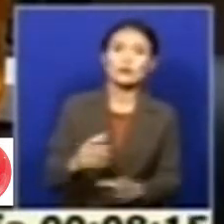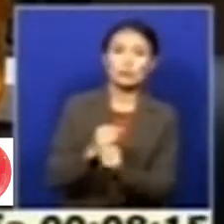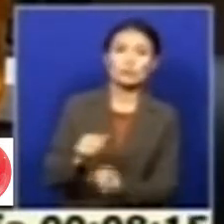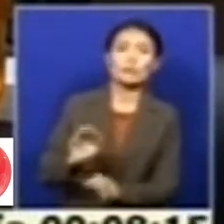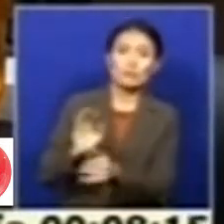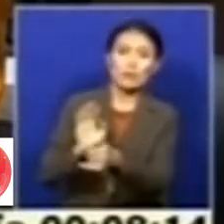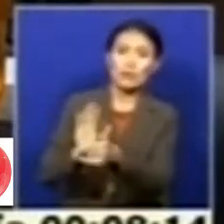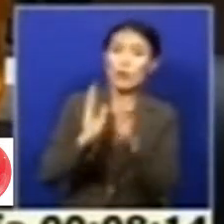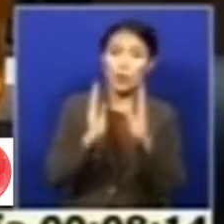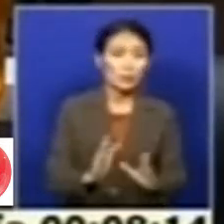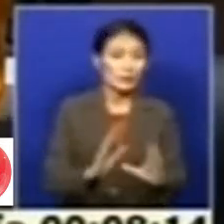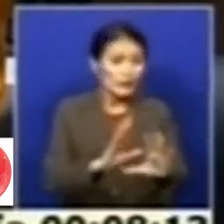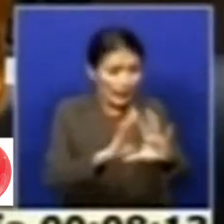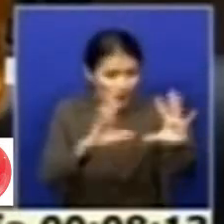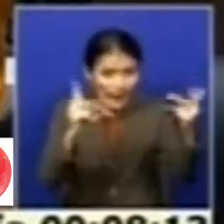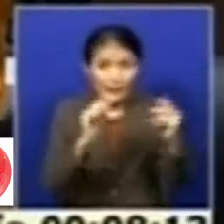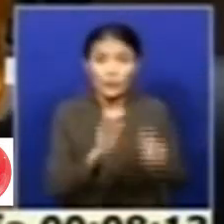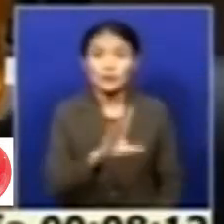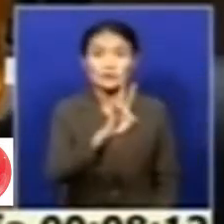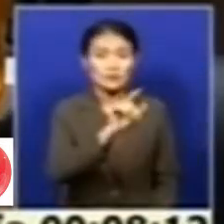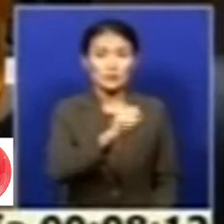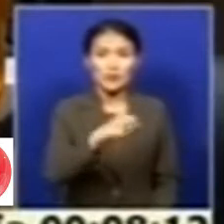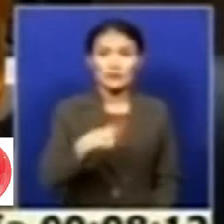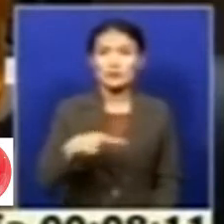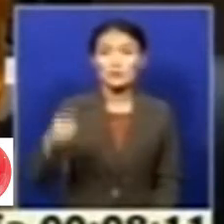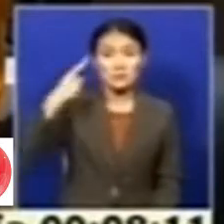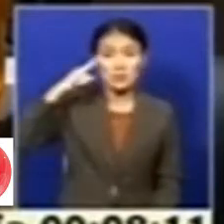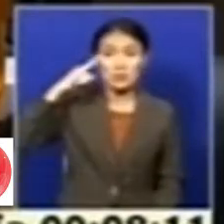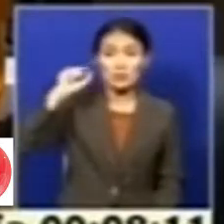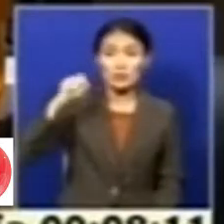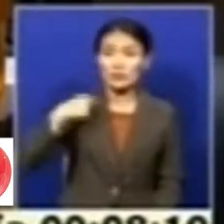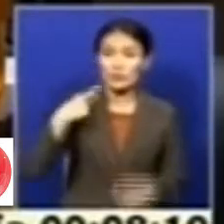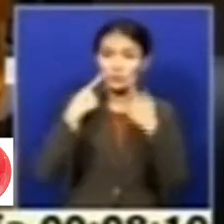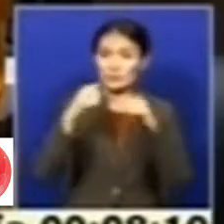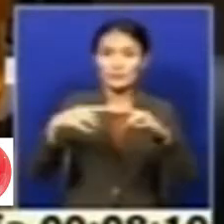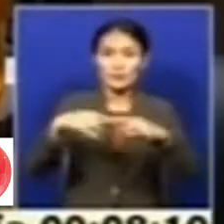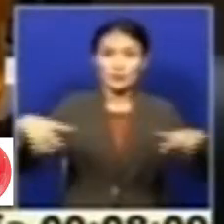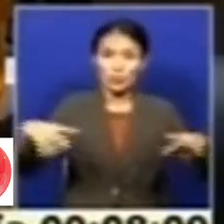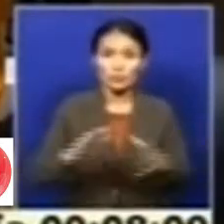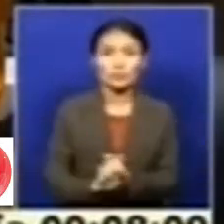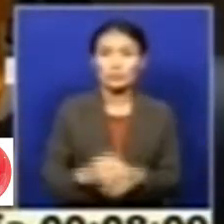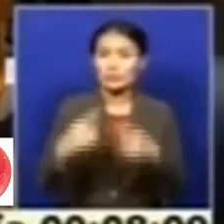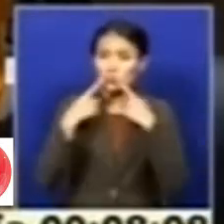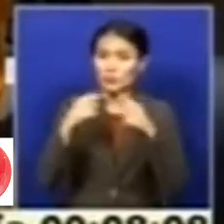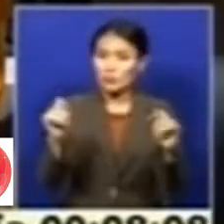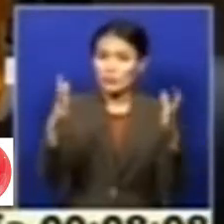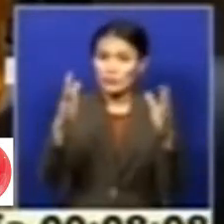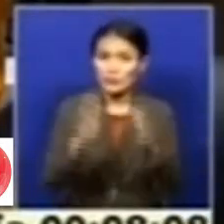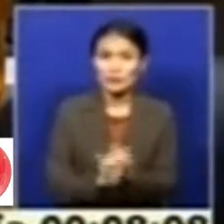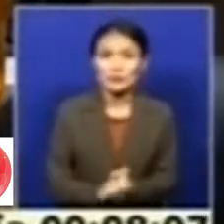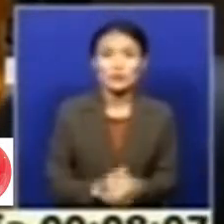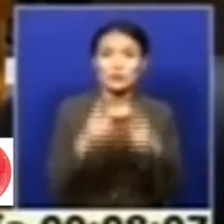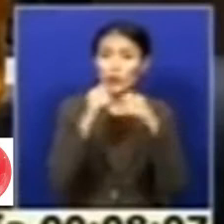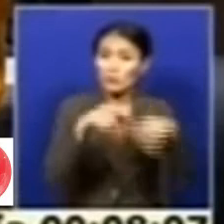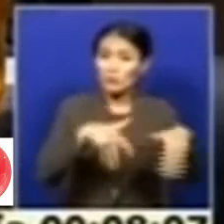คนอื่นๆเลย7คนที่ยังไม่รู้ชะตากรรมท่านไม่มีคำตอบให้กับประชาชนให้กับสภาผู้แทนราษฎร